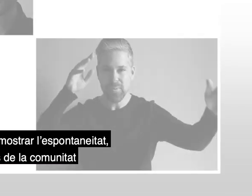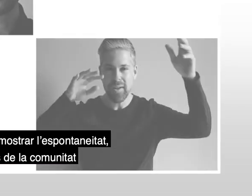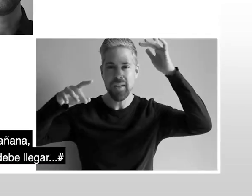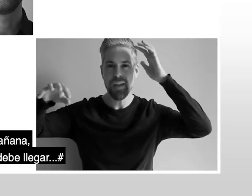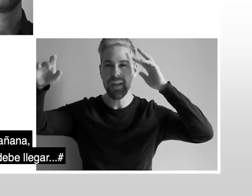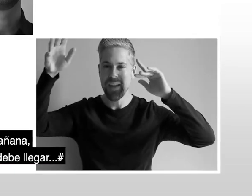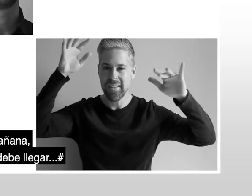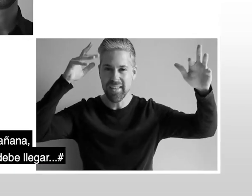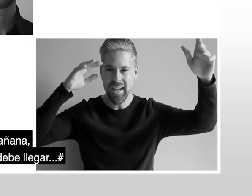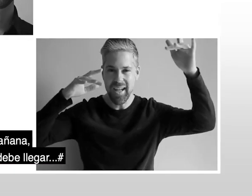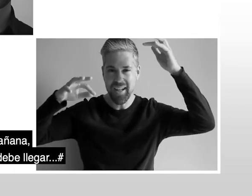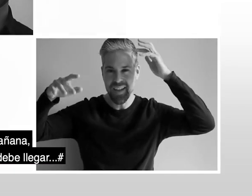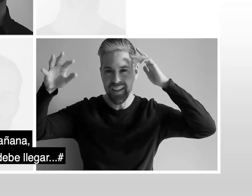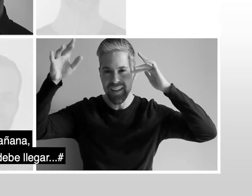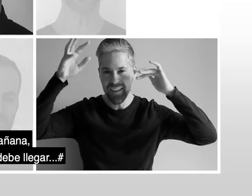la comunitat.